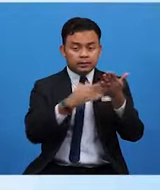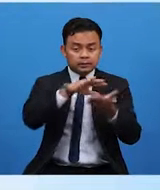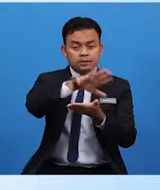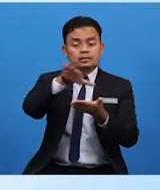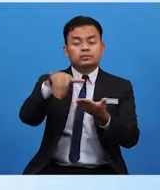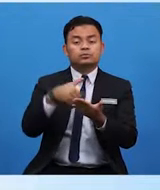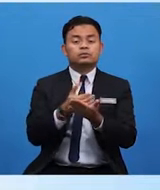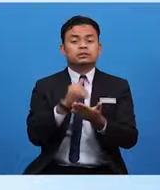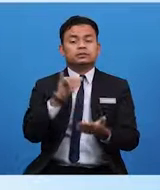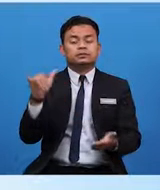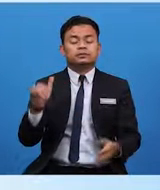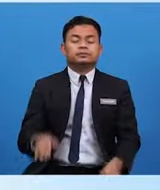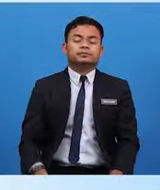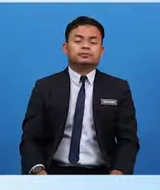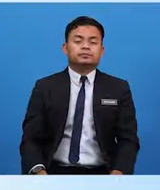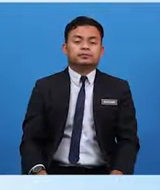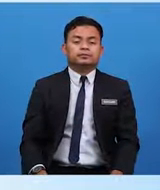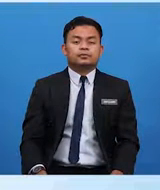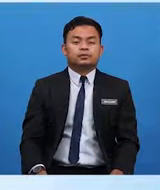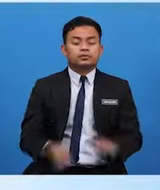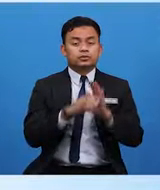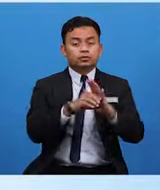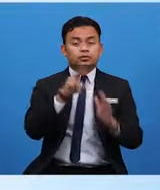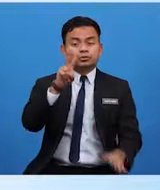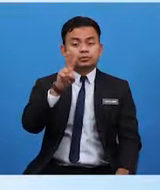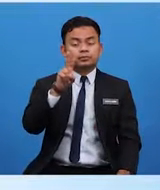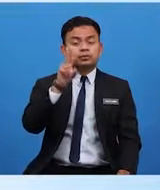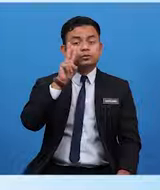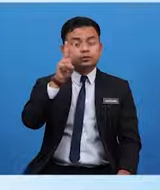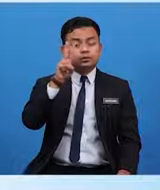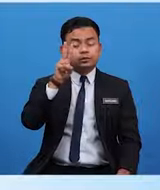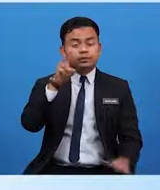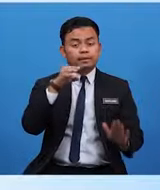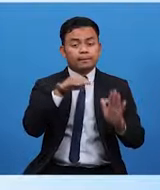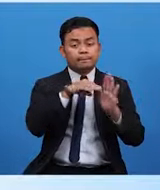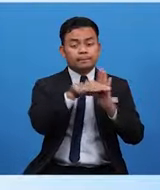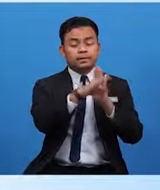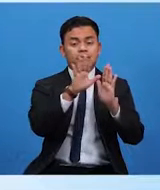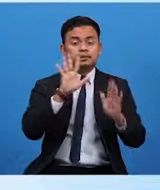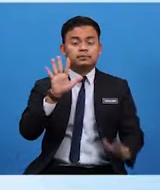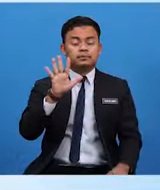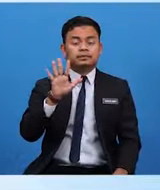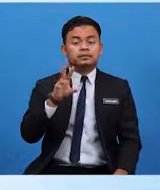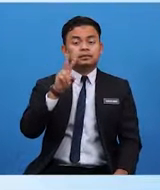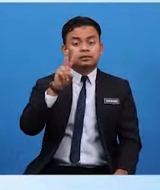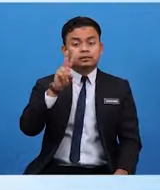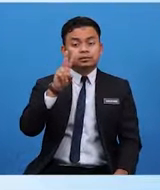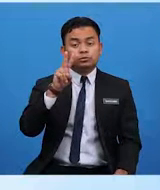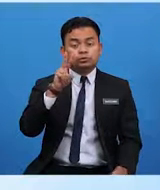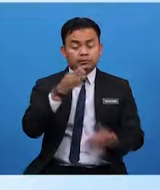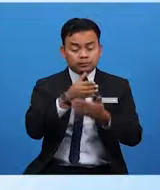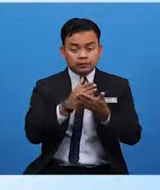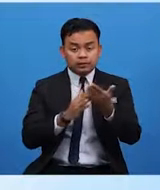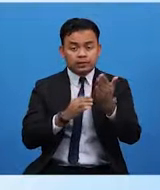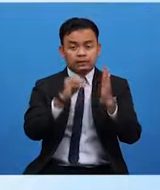contoh kedua ilah 2/5 yaitu dua bahagian belore daripada dan lima